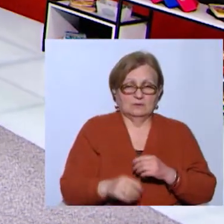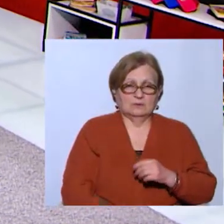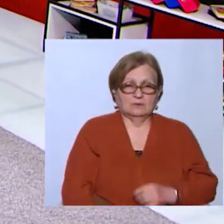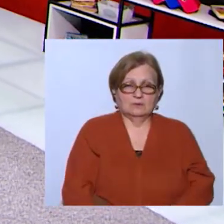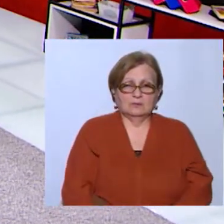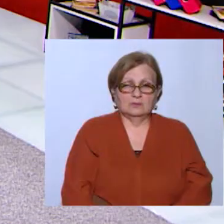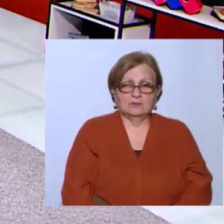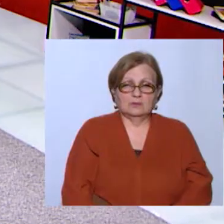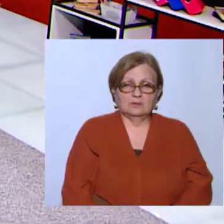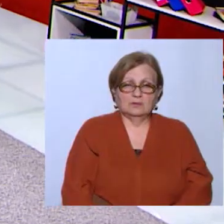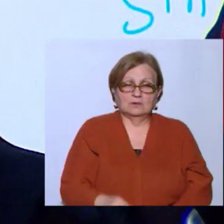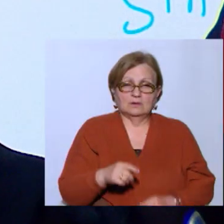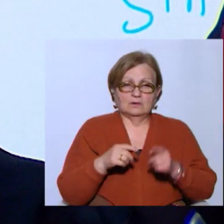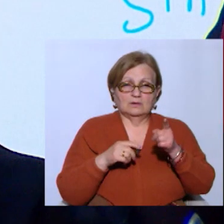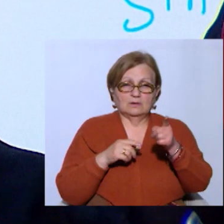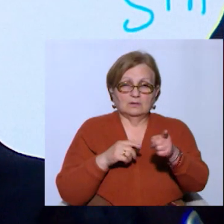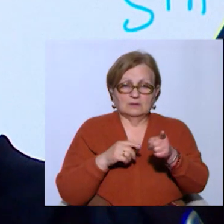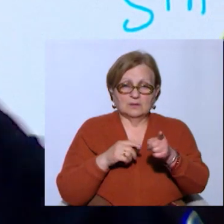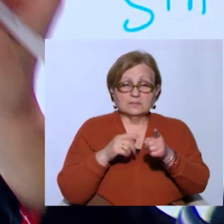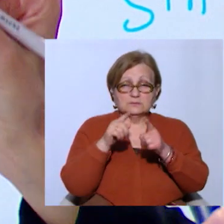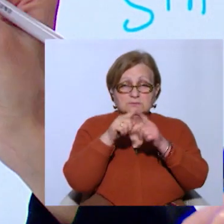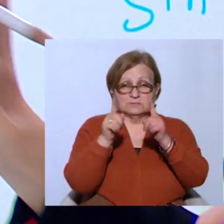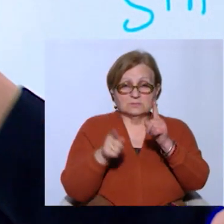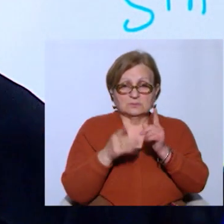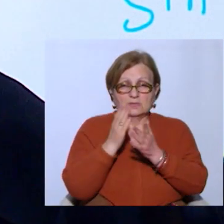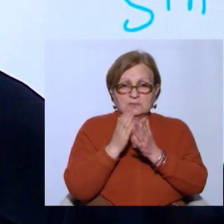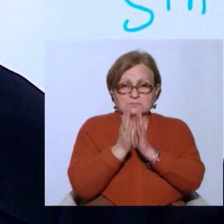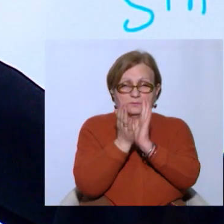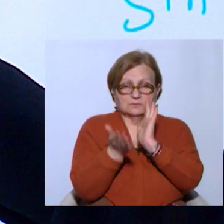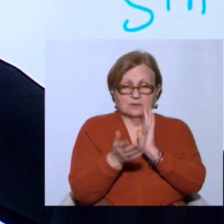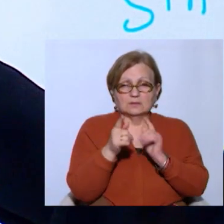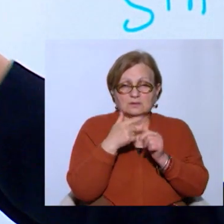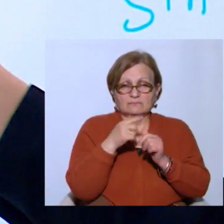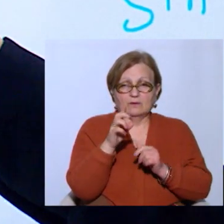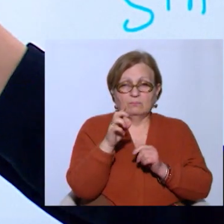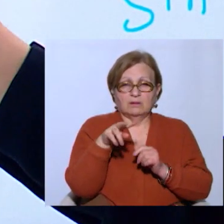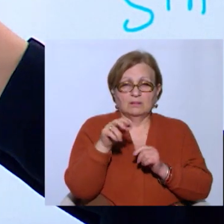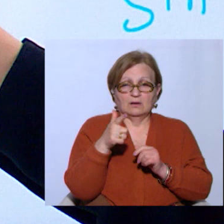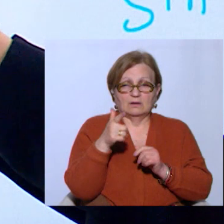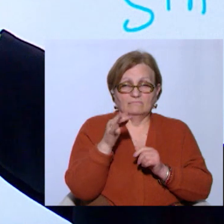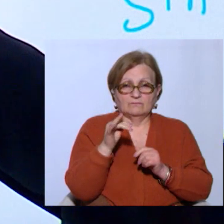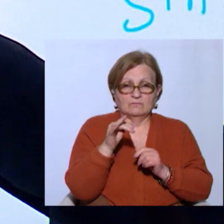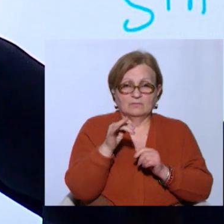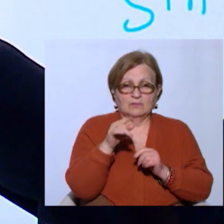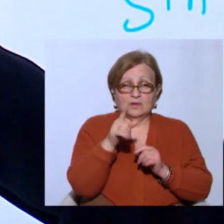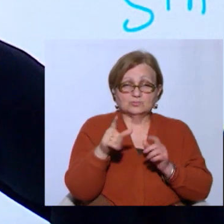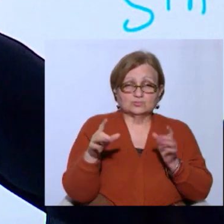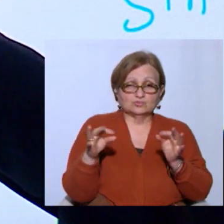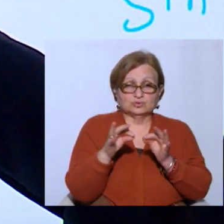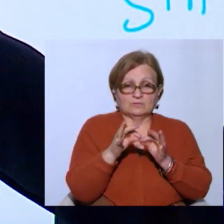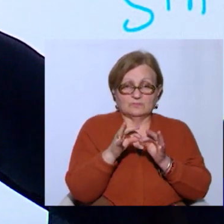აღვიქვათ, ნახეთ, აი ეს კუთხე არის ბლაგვი. ხო ესეა? აი ეს კუთხე, ბლაგვი, აი ეს რომ